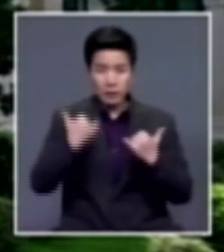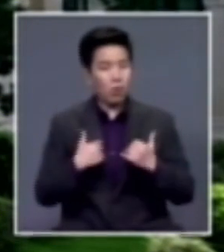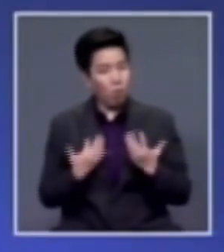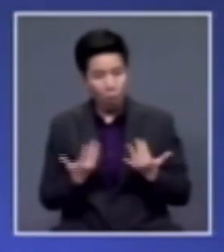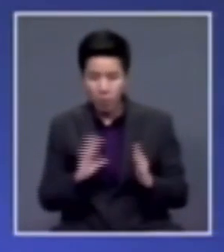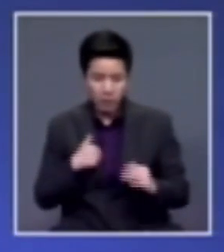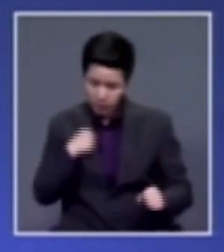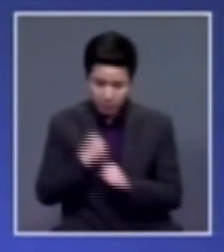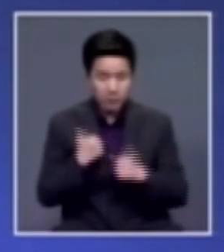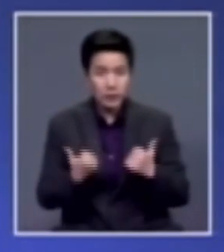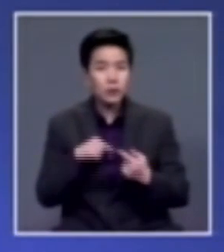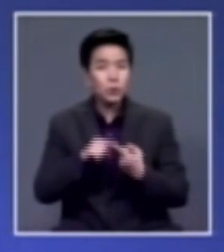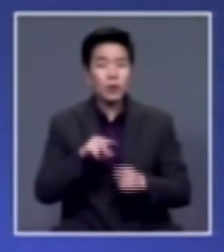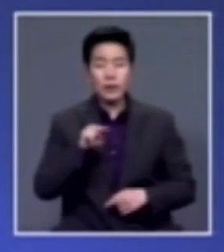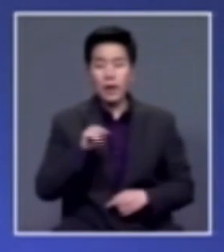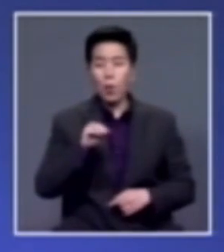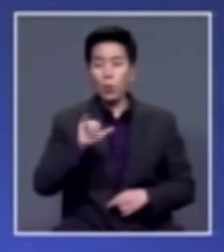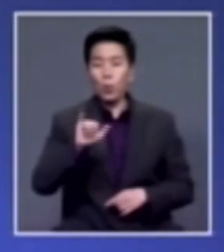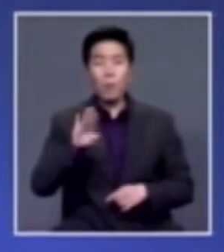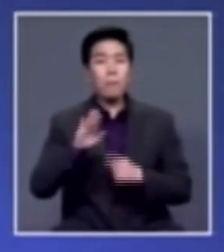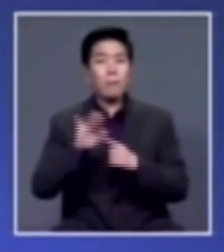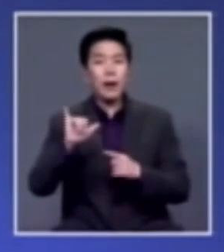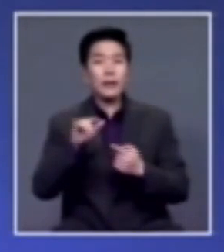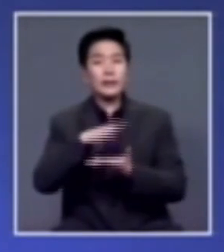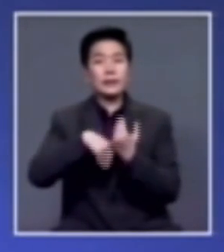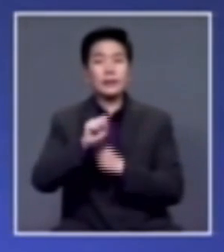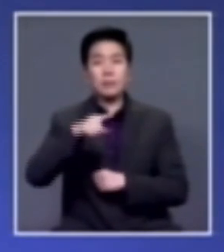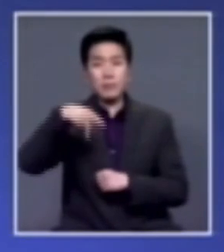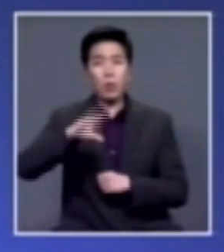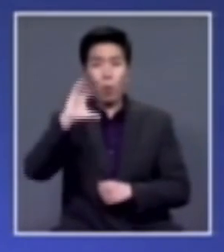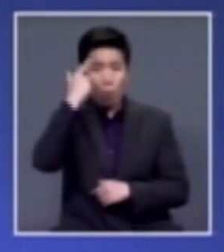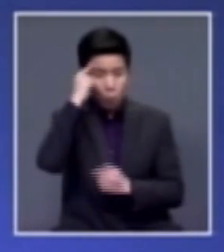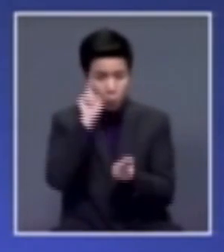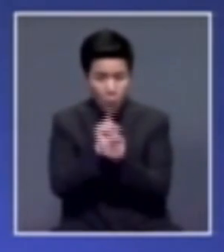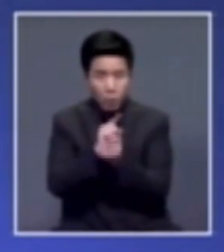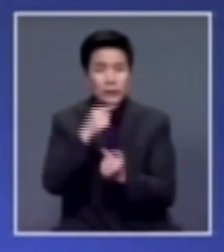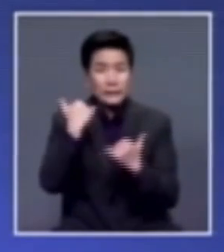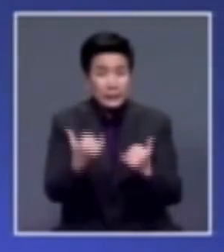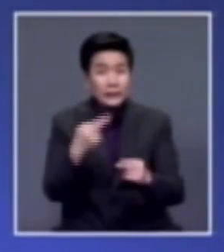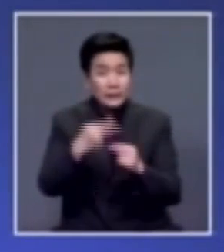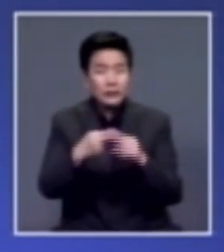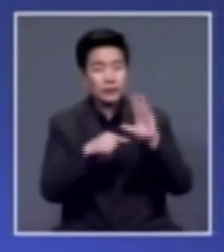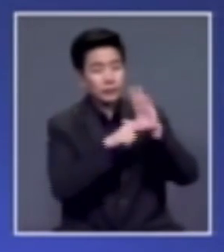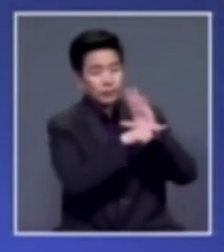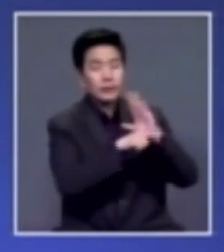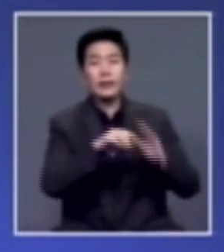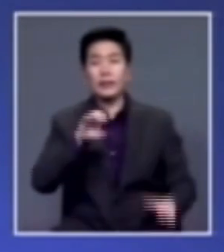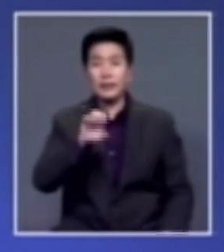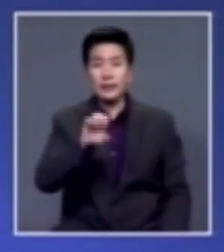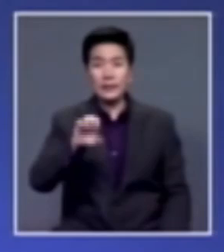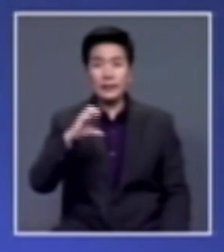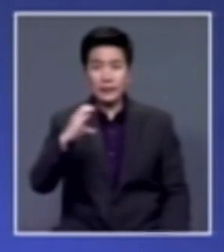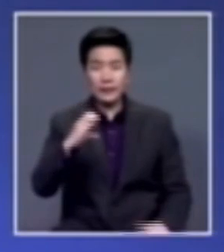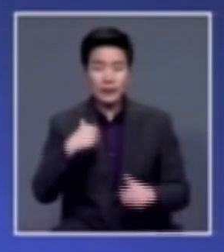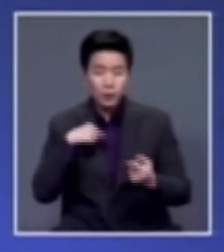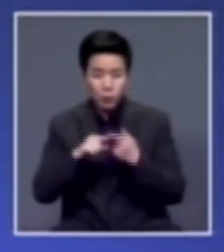ครับเช่นนโยบายเขตเศรษฐกิจพิเศษภาคตะวันออกหรือที่ทั่วโลกรู้จักกันเป็นอย่างดีแล้วในครั้งนี้ก็คือ EEC ที่เรามุ่งส่งเสริ